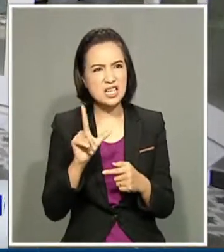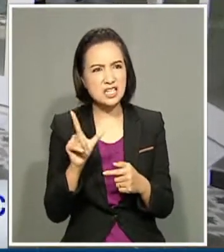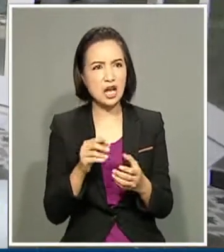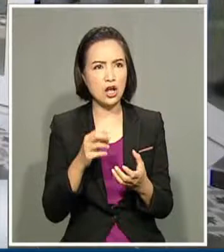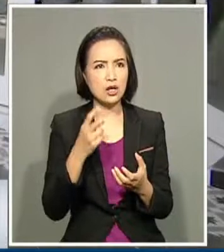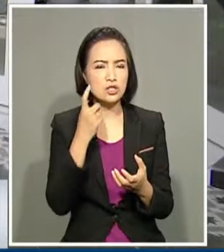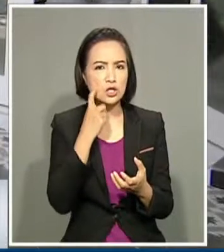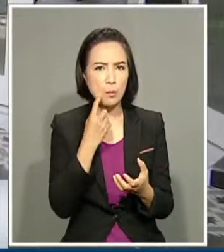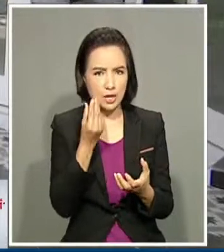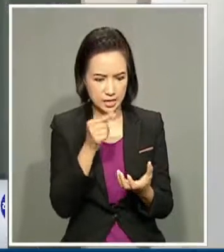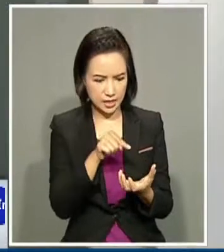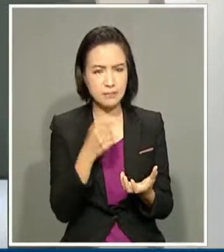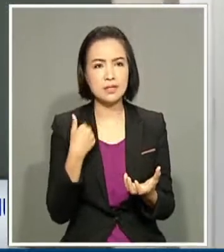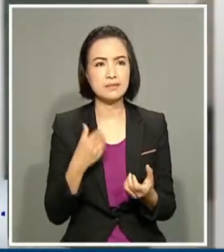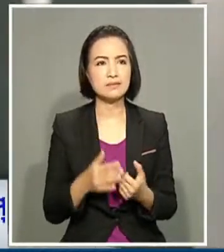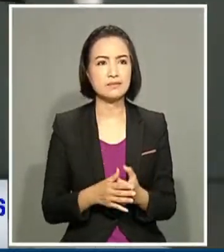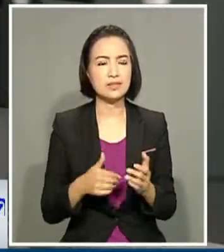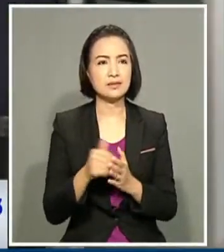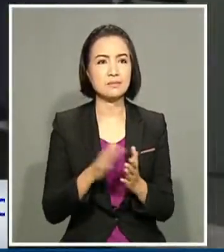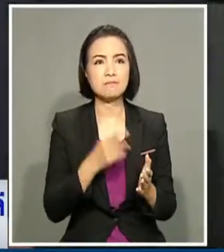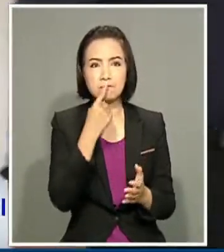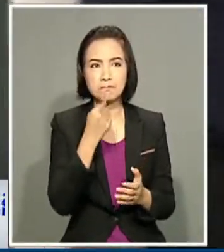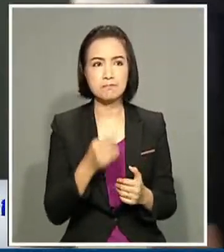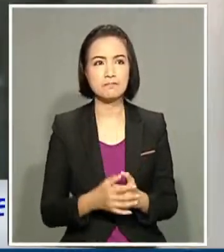่ ะ อันนี้สตรอเบอรี่ว้าวสีแดง